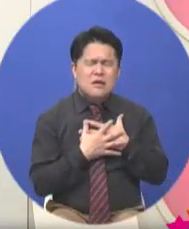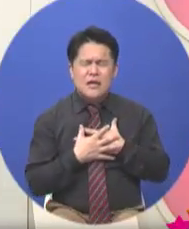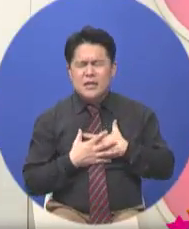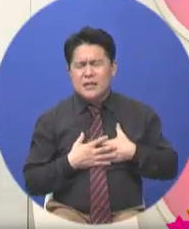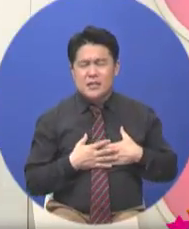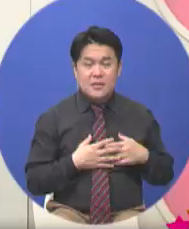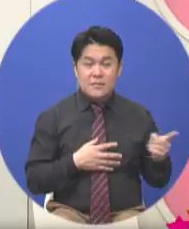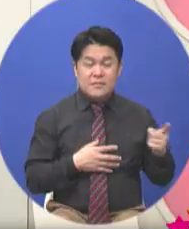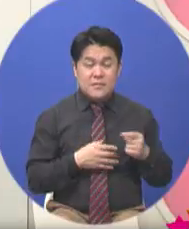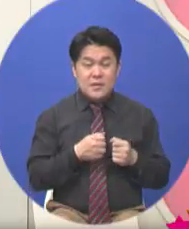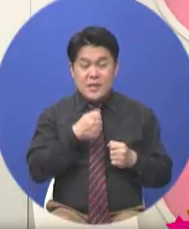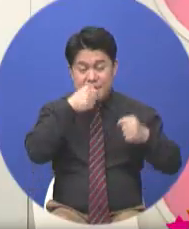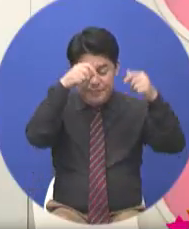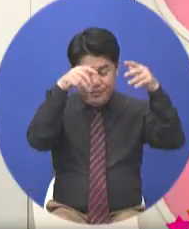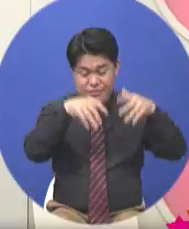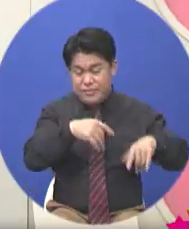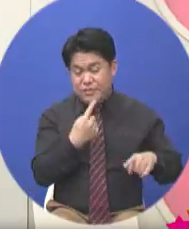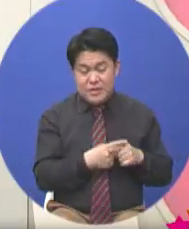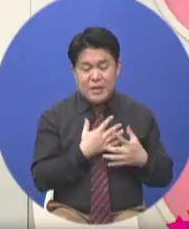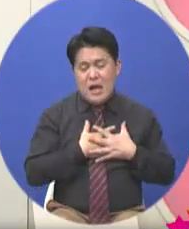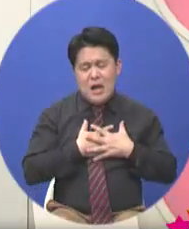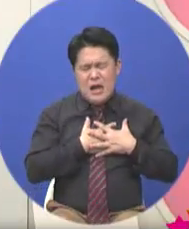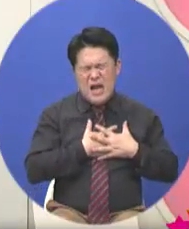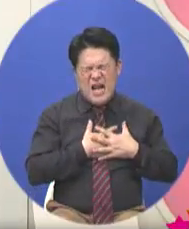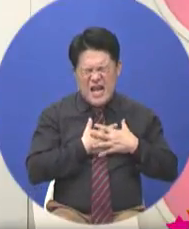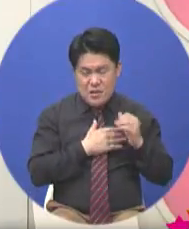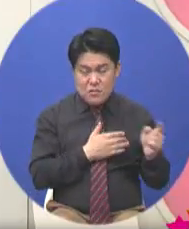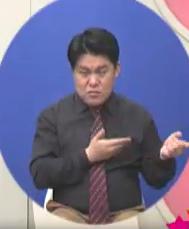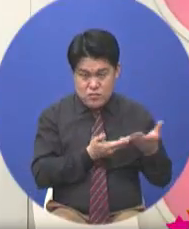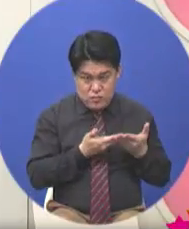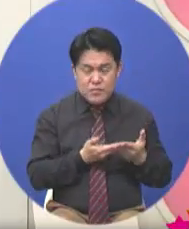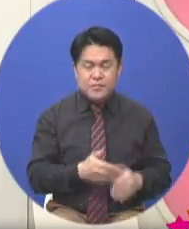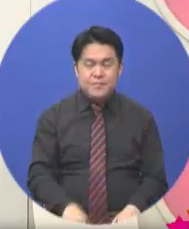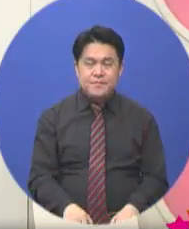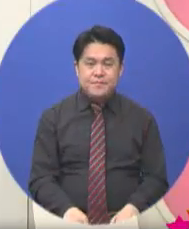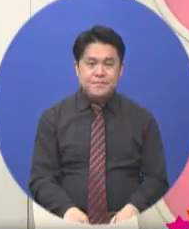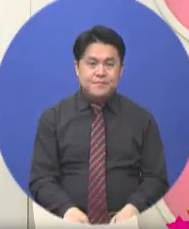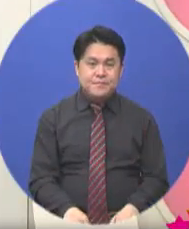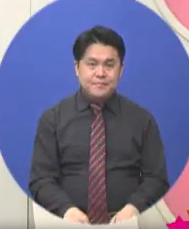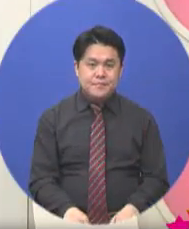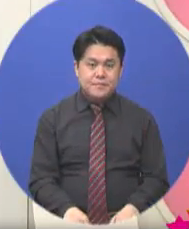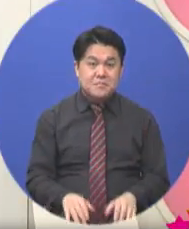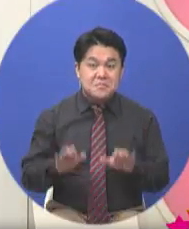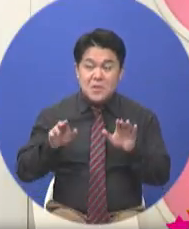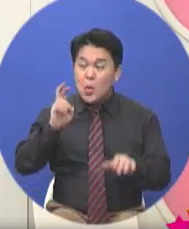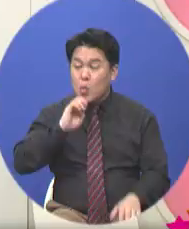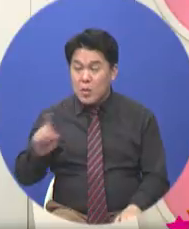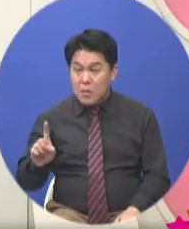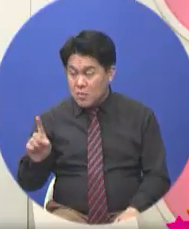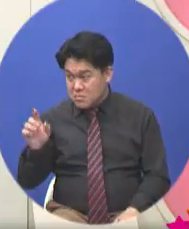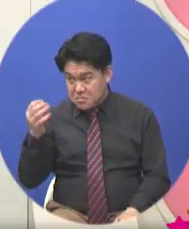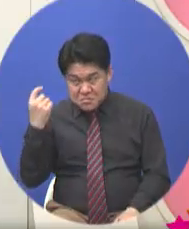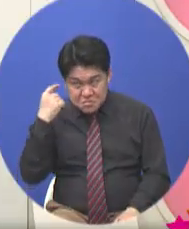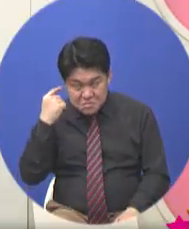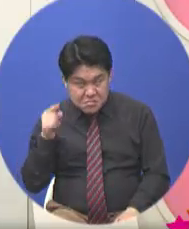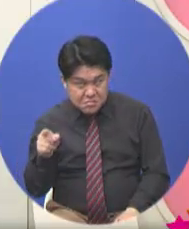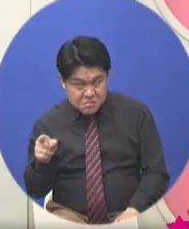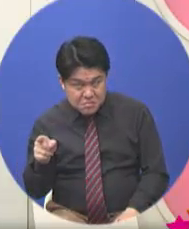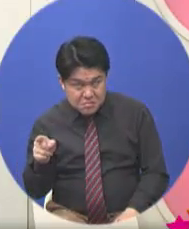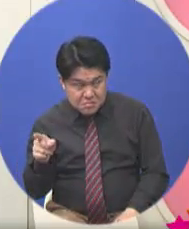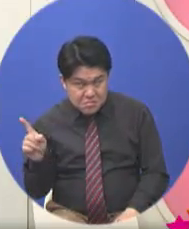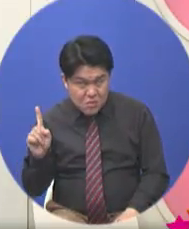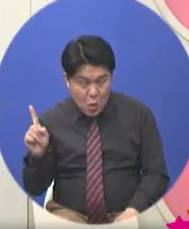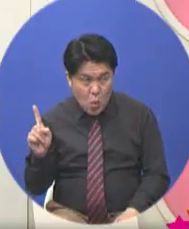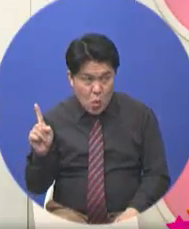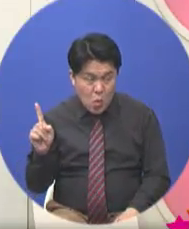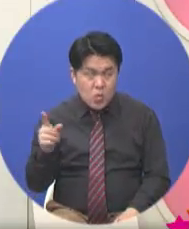푹 이슬비 적셔주듯이 적셔주는 그런 느낌이 온다 말이에요. 네 맞아요. 예. 그 요즘 노래들도 맞아요. 보면 요즘 노래는